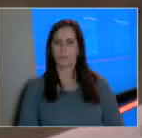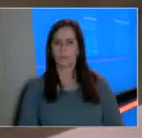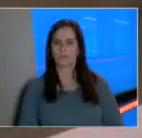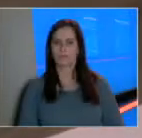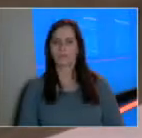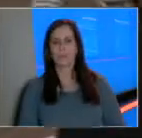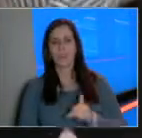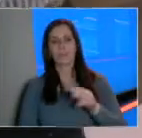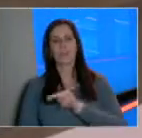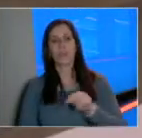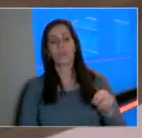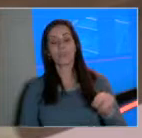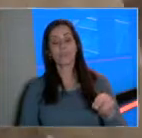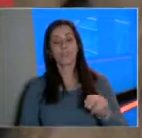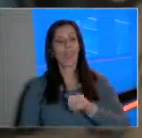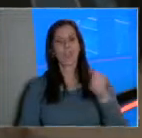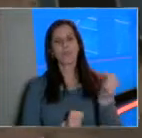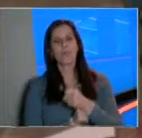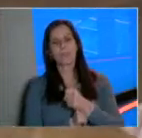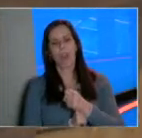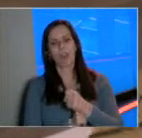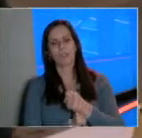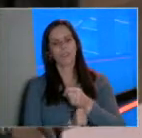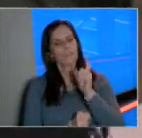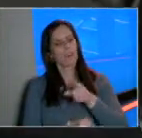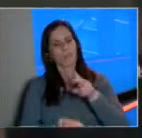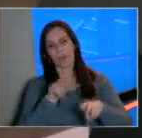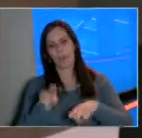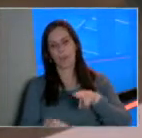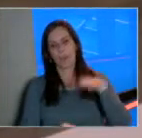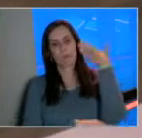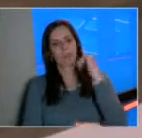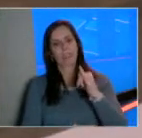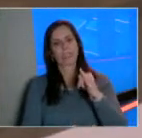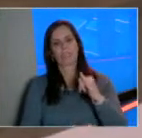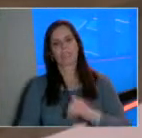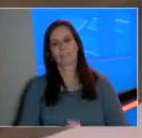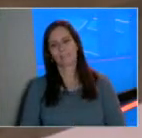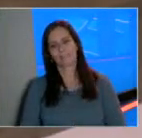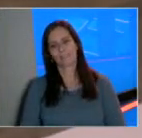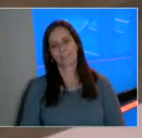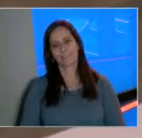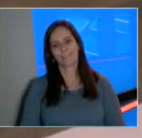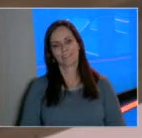מנשה, איזה תחום לדעתך הוא הכי מוזנח במדינה וחייבים לטפל בו?